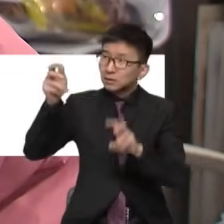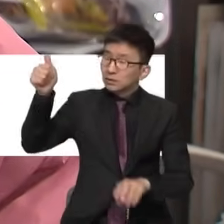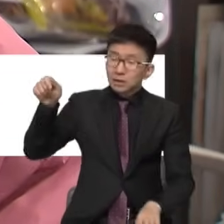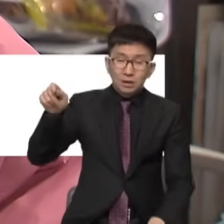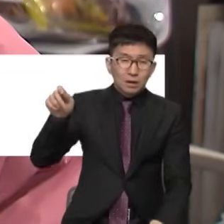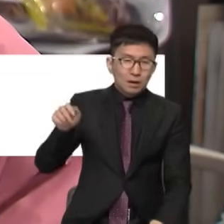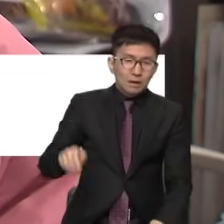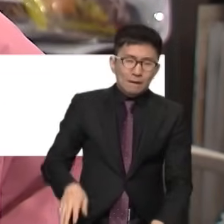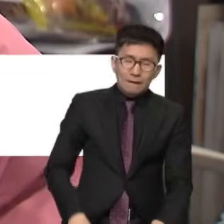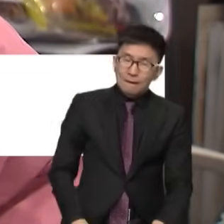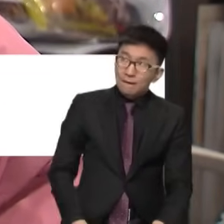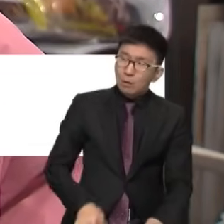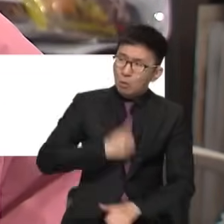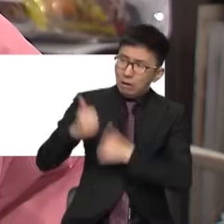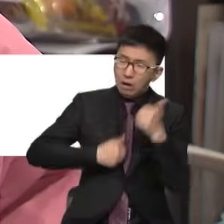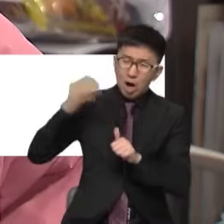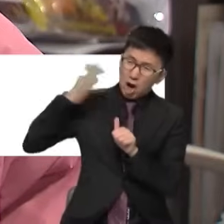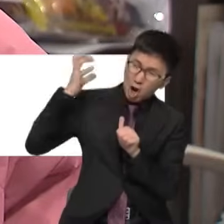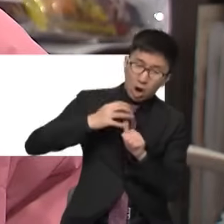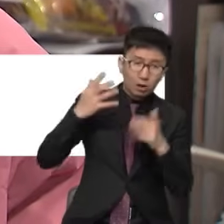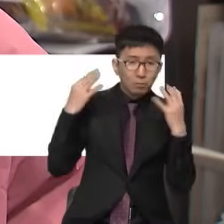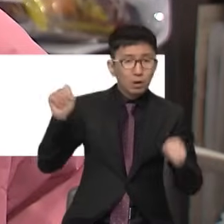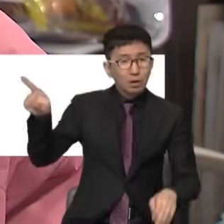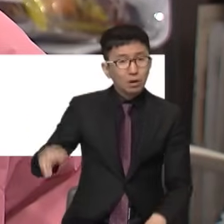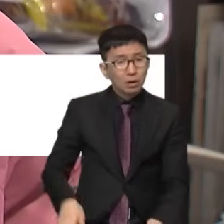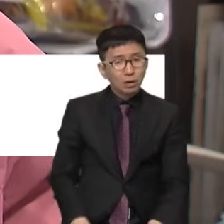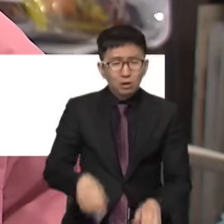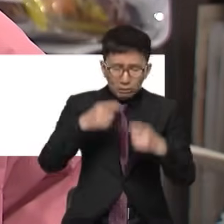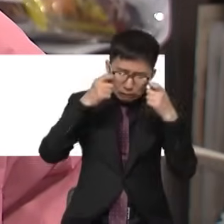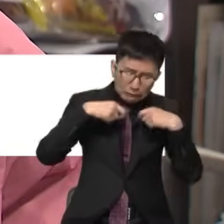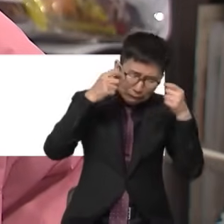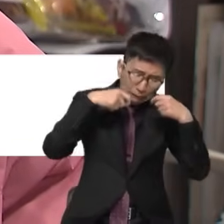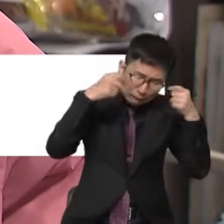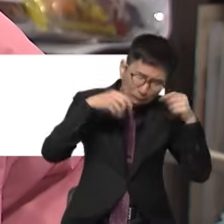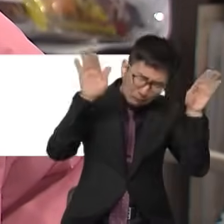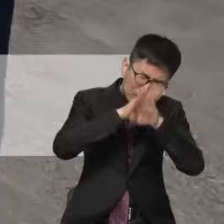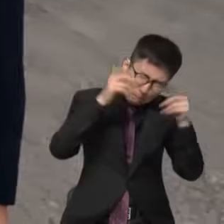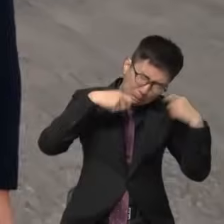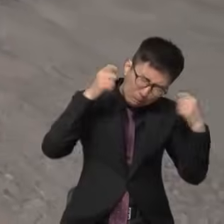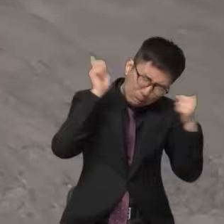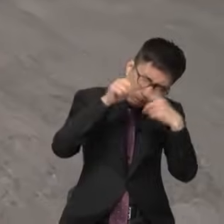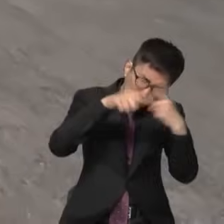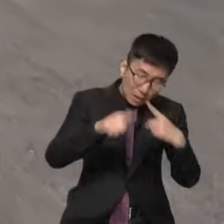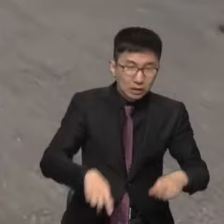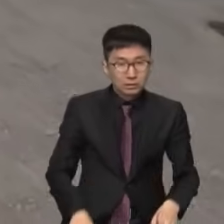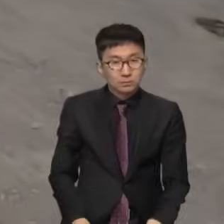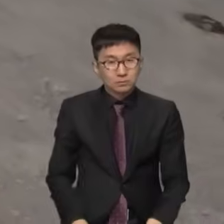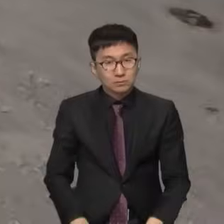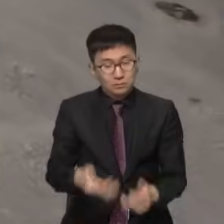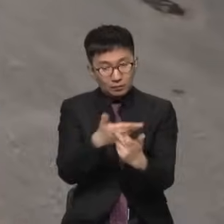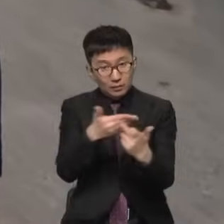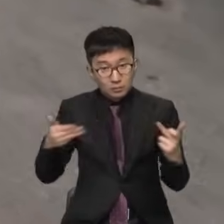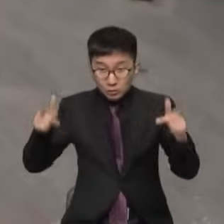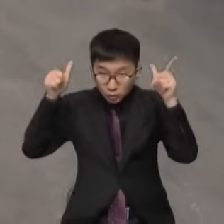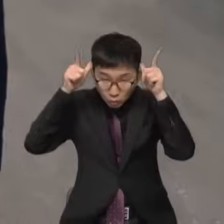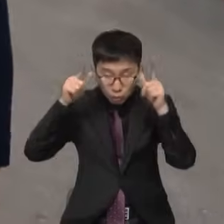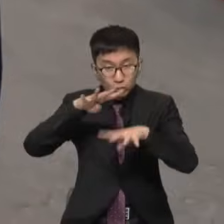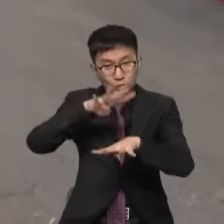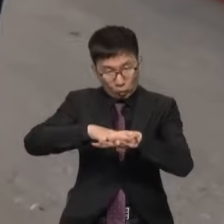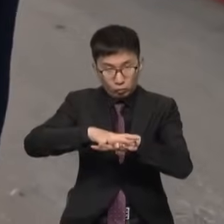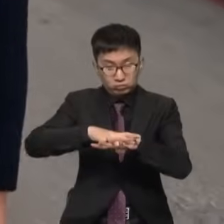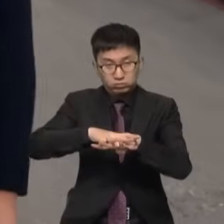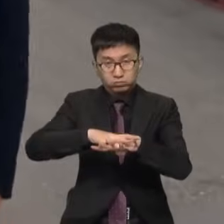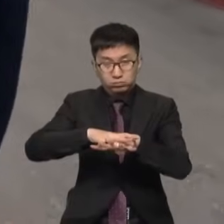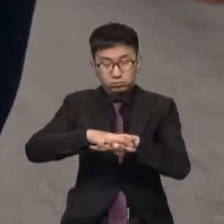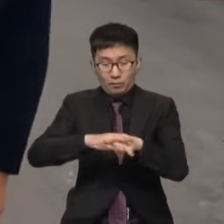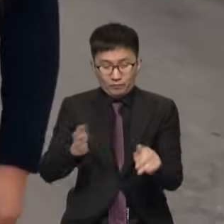사장님 애인들이 많아요. 뭘 많이 나와요 밤에. 강원도 소농장에서 1년